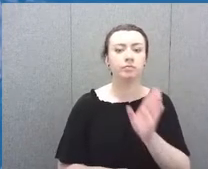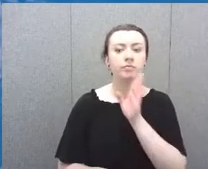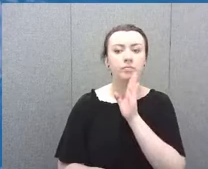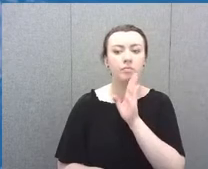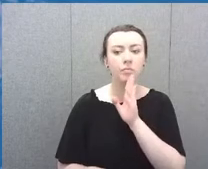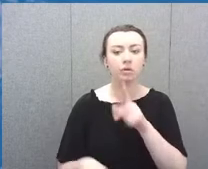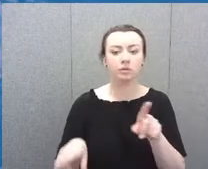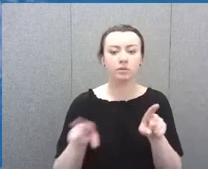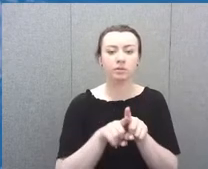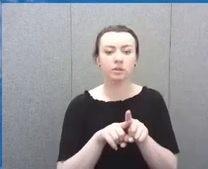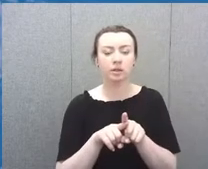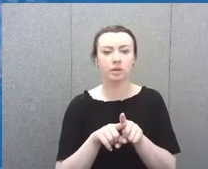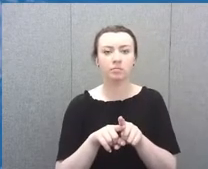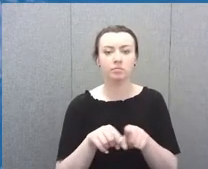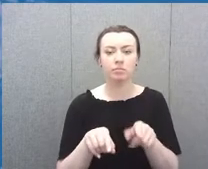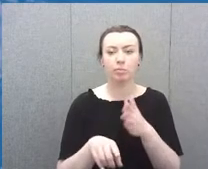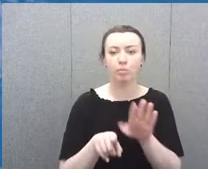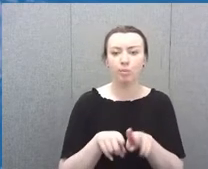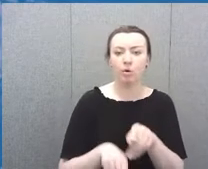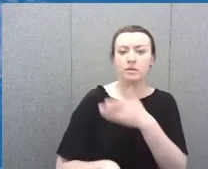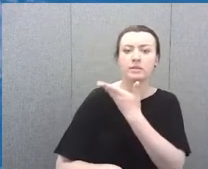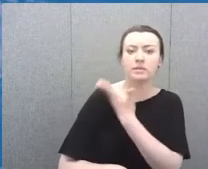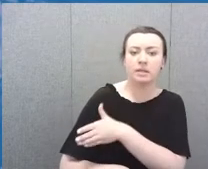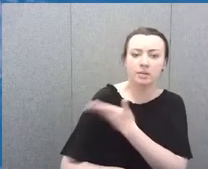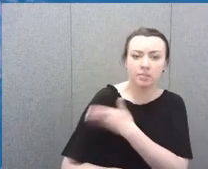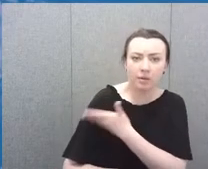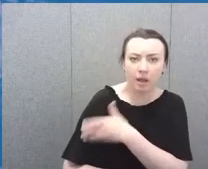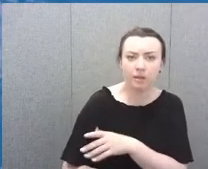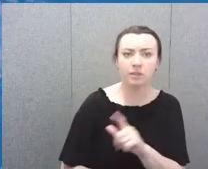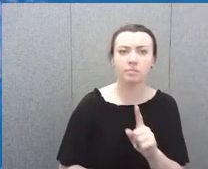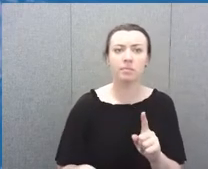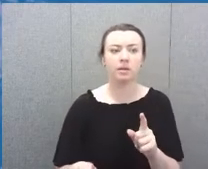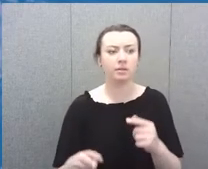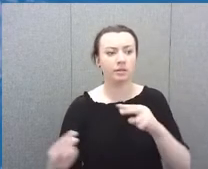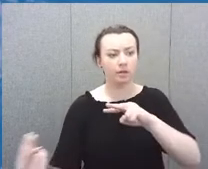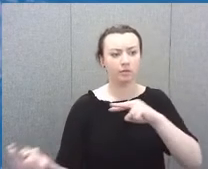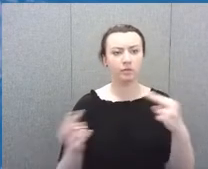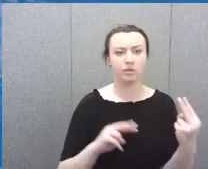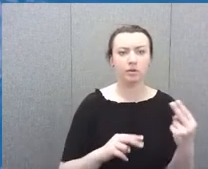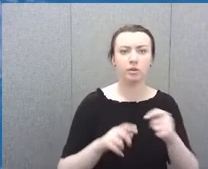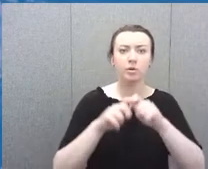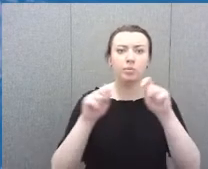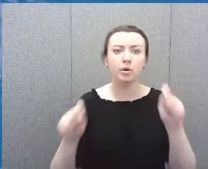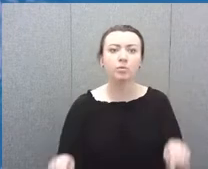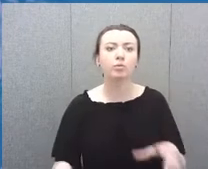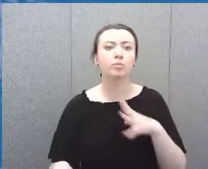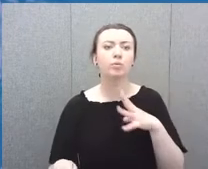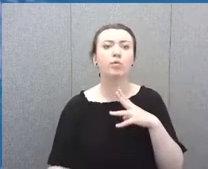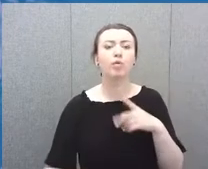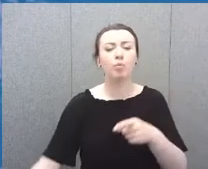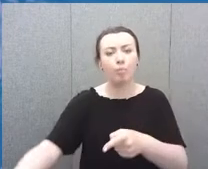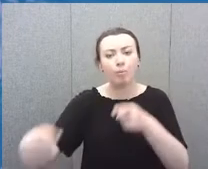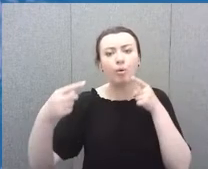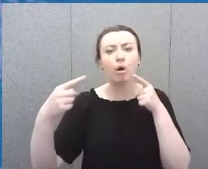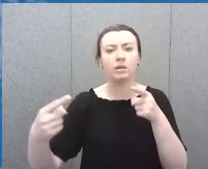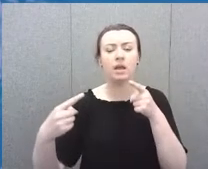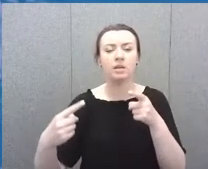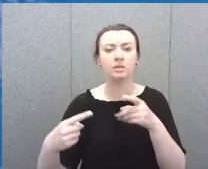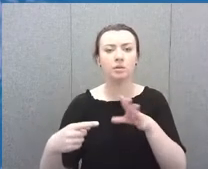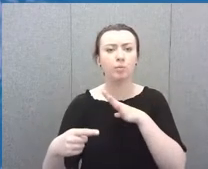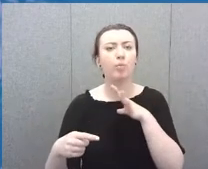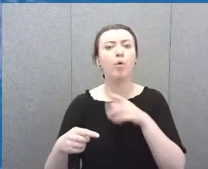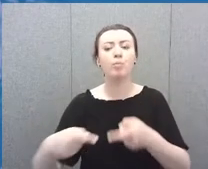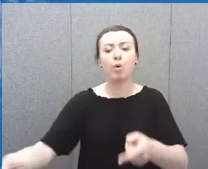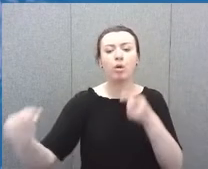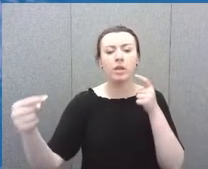самым уязвимым звеном в цепи протестов в Беларуси. Вот это героини протестов. С другой же стороны, они стали